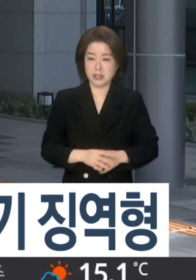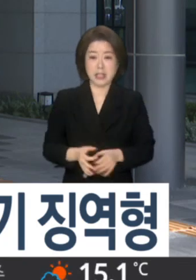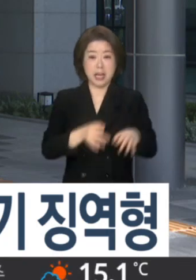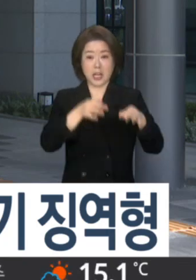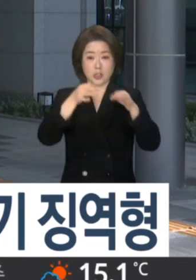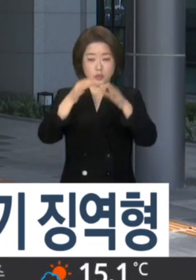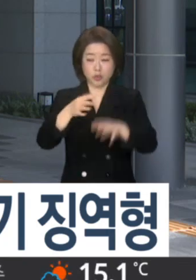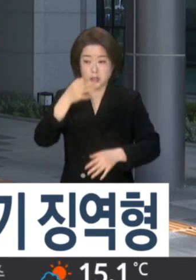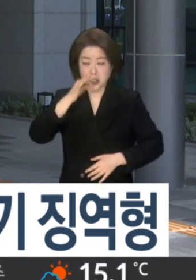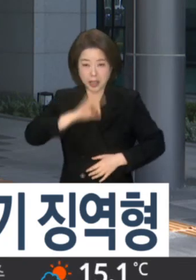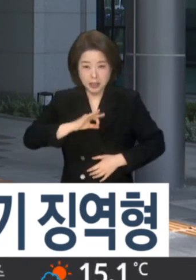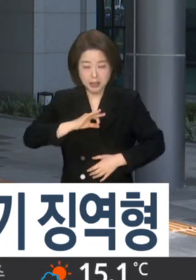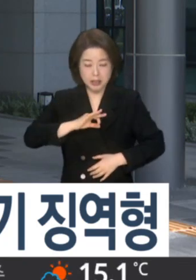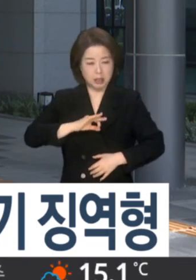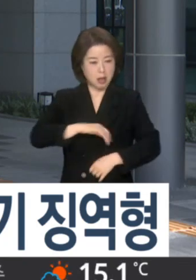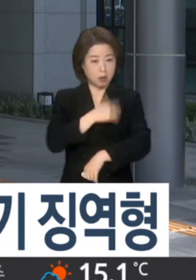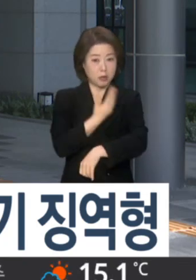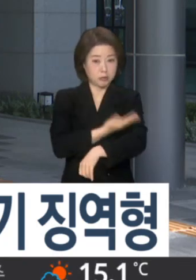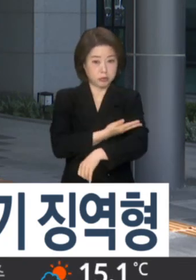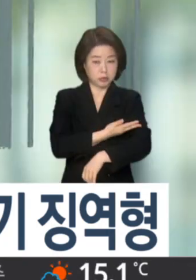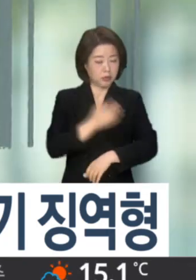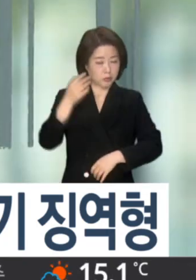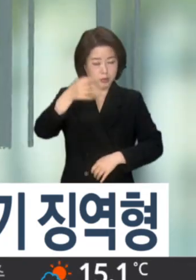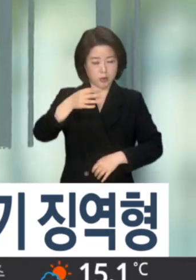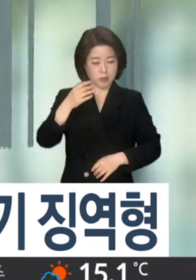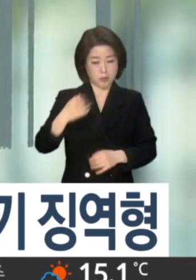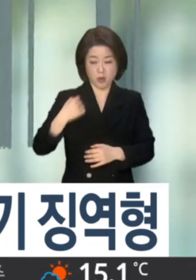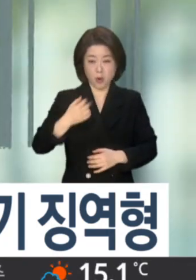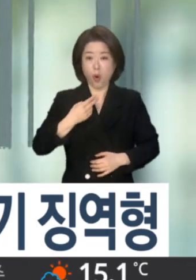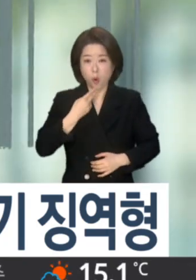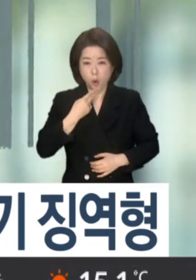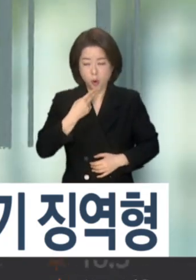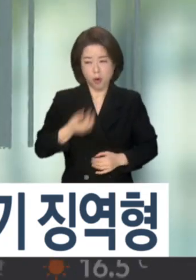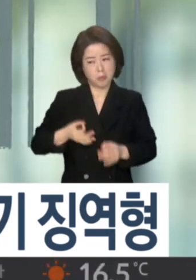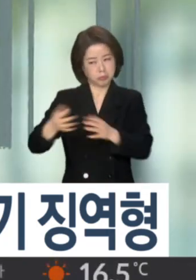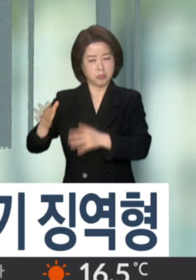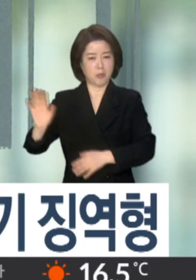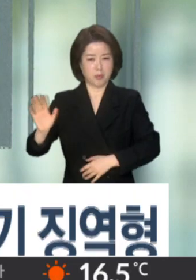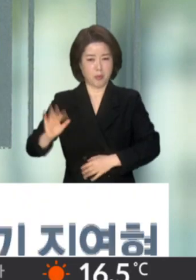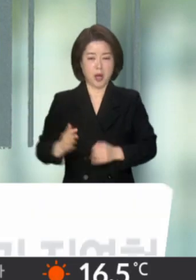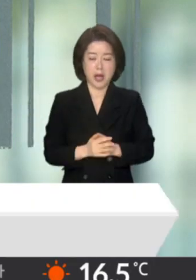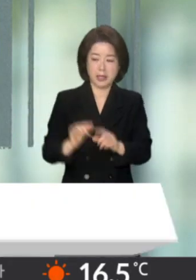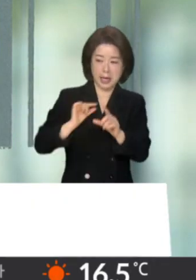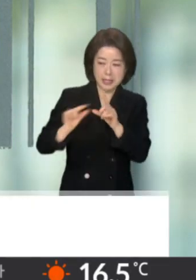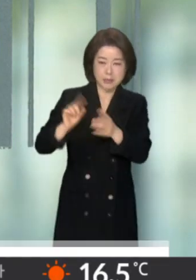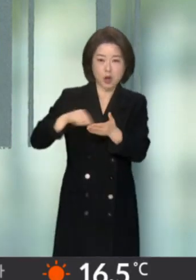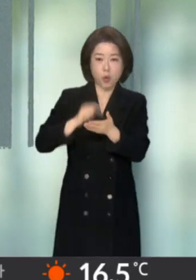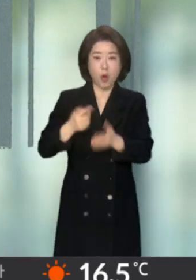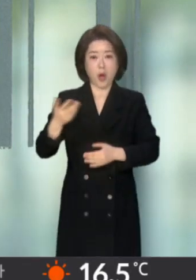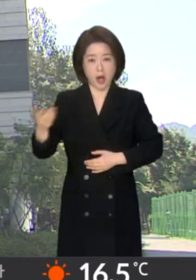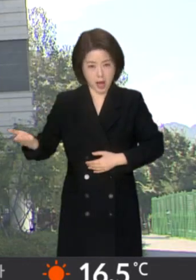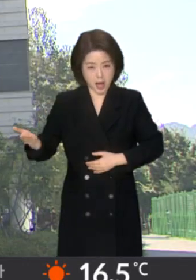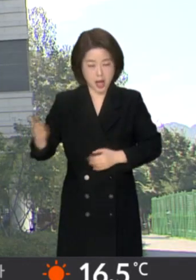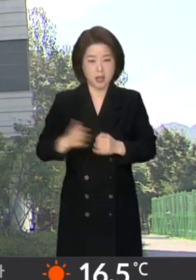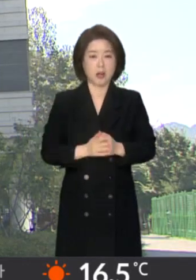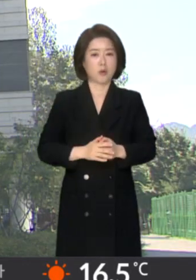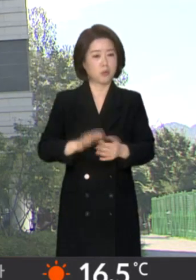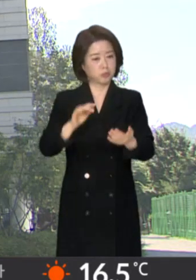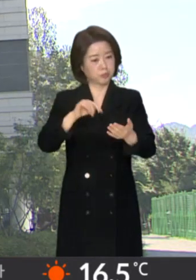남겨 줄 의사나 능력이 없었다면서 범행을 인정하고 투자금을 일부 갚은 점 등을 고려했다고